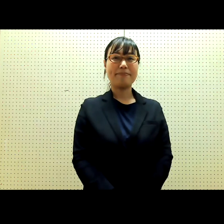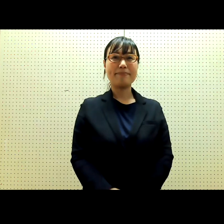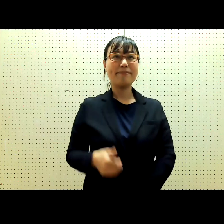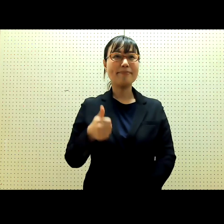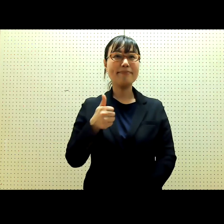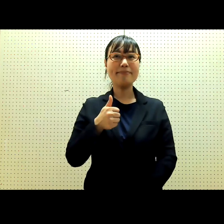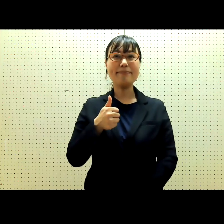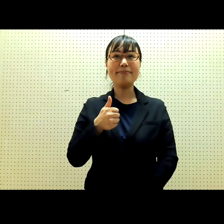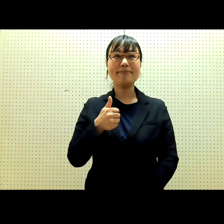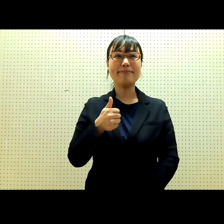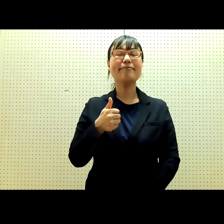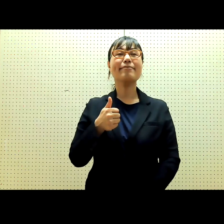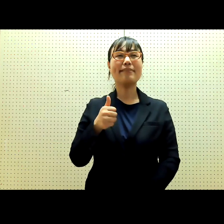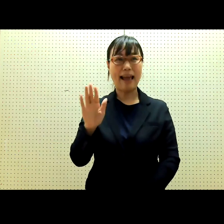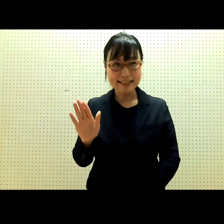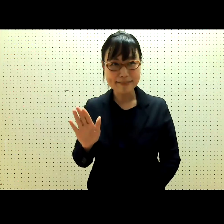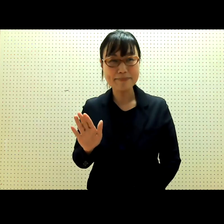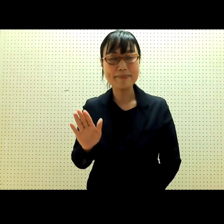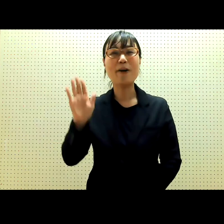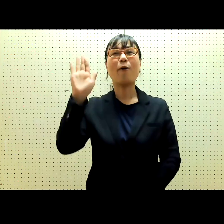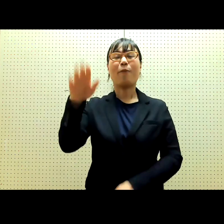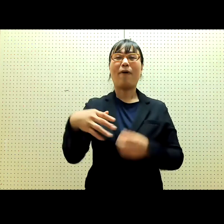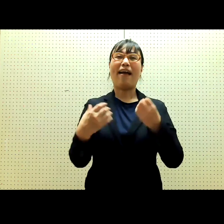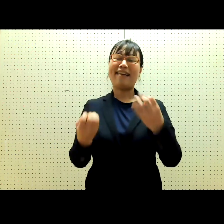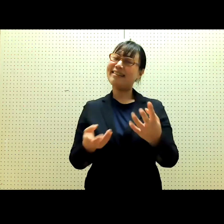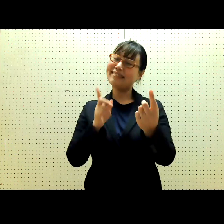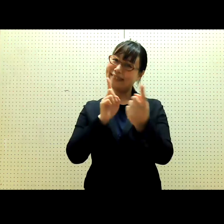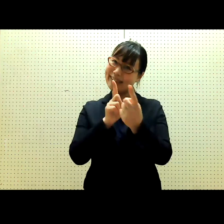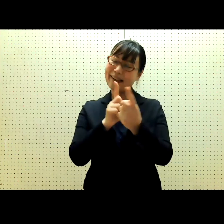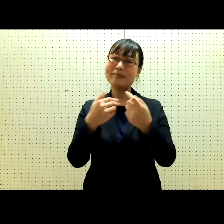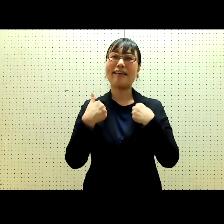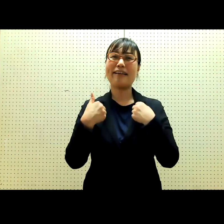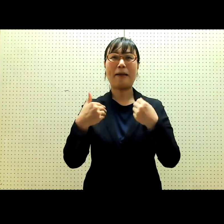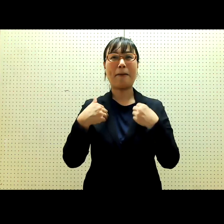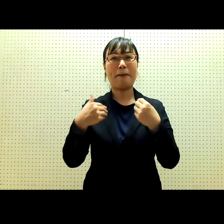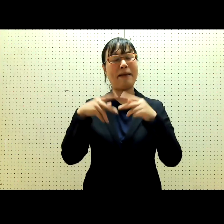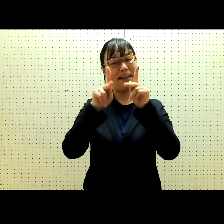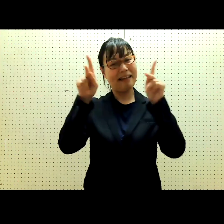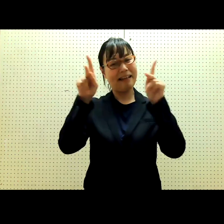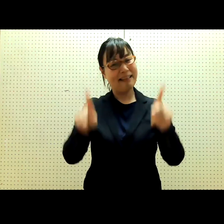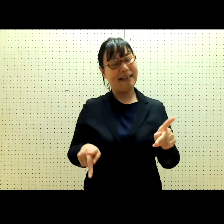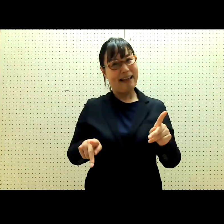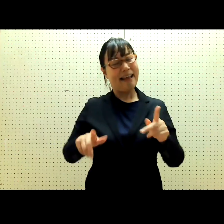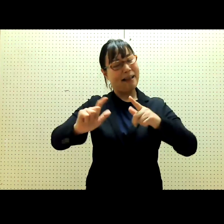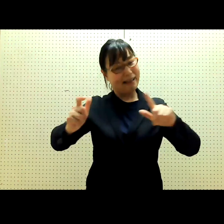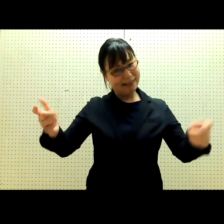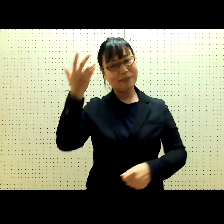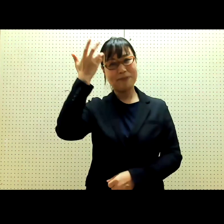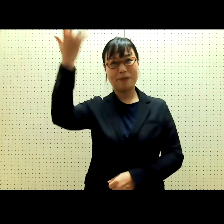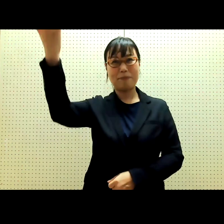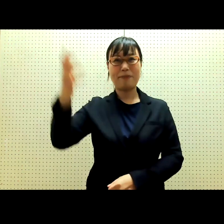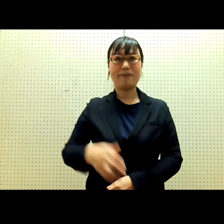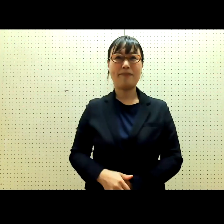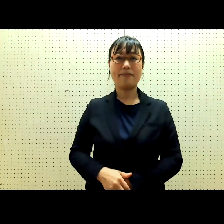はい、今後も新しく対応しなければならない教育課題がたくさん増えてくると思います。その中